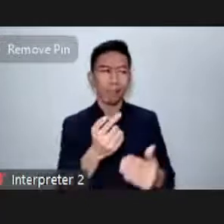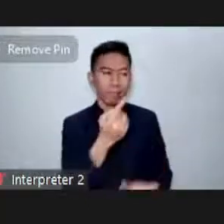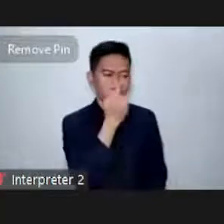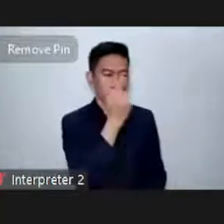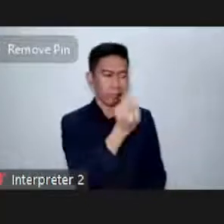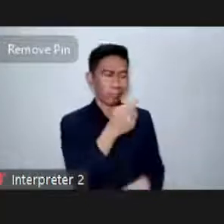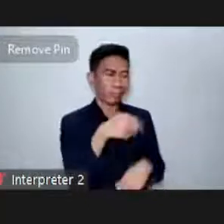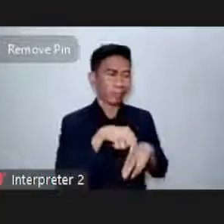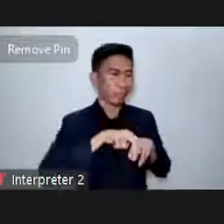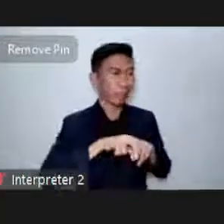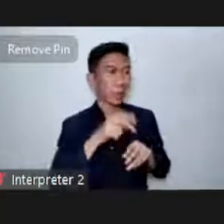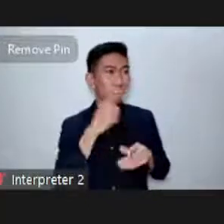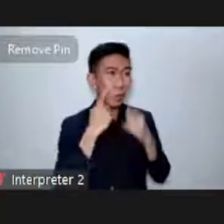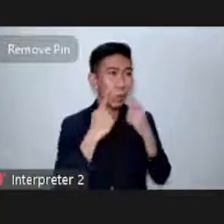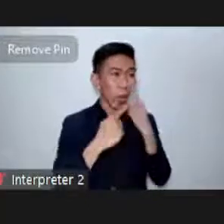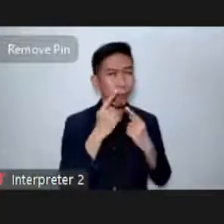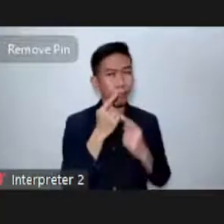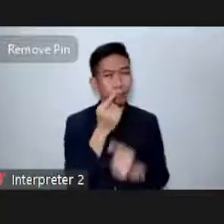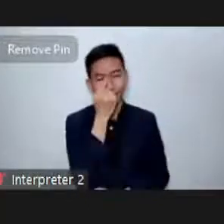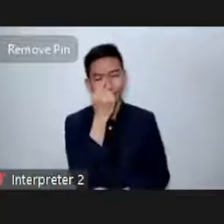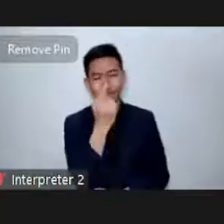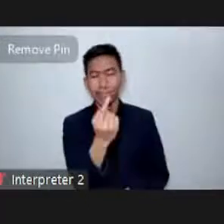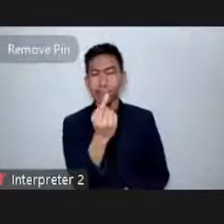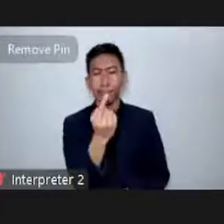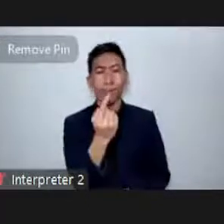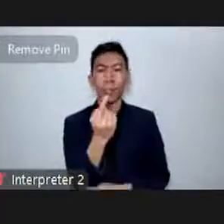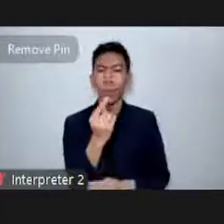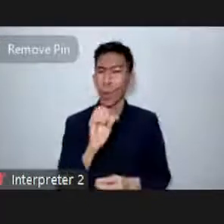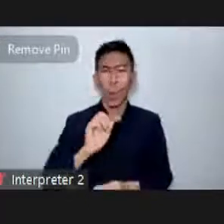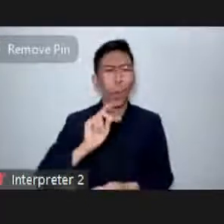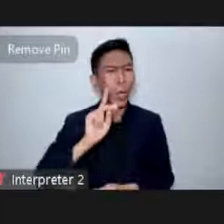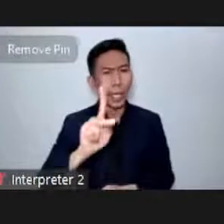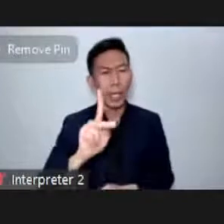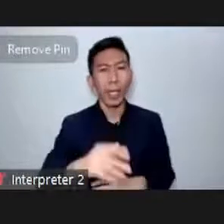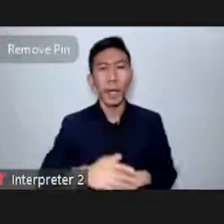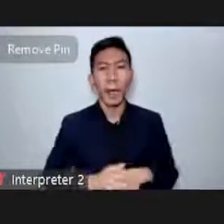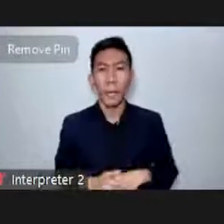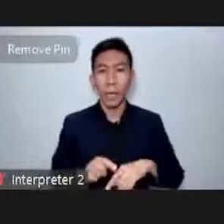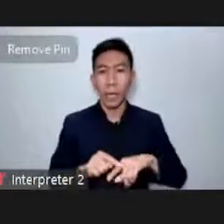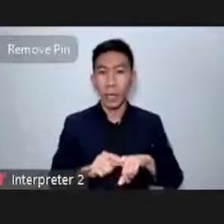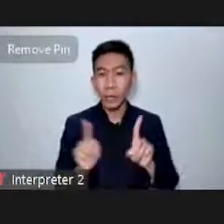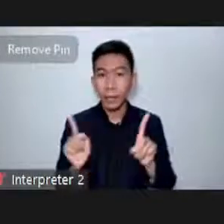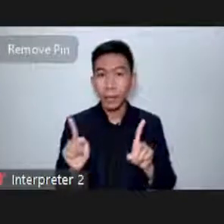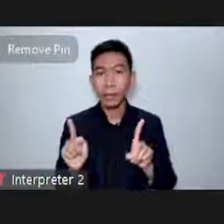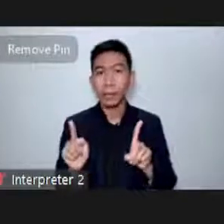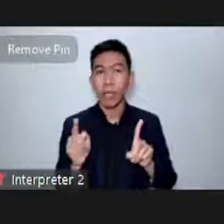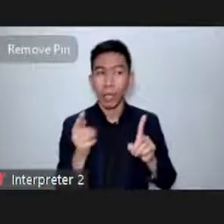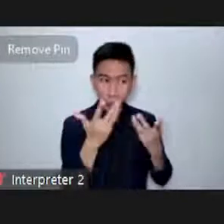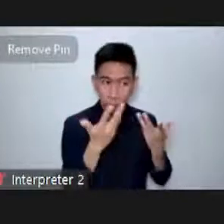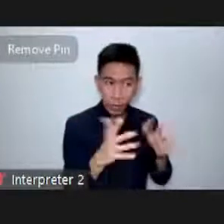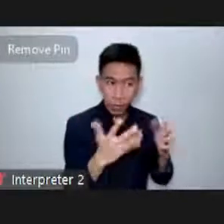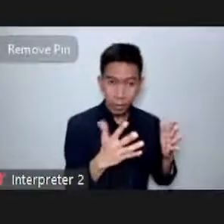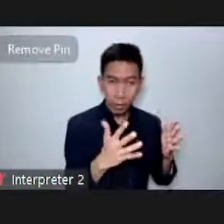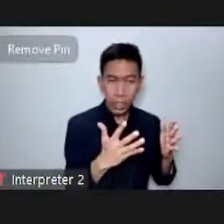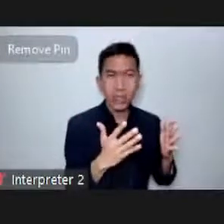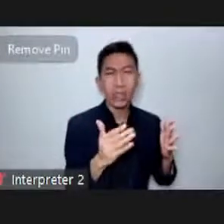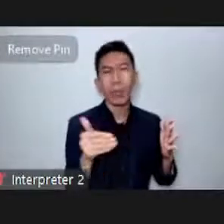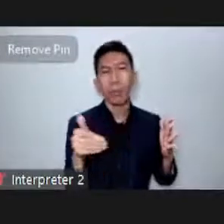lang. Gusto nyong mag-isa, okay lang. Pero, pagkatapos niyan, bumangon